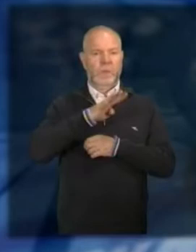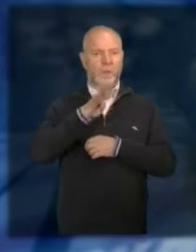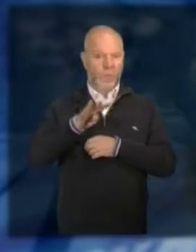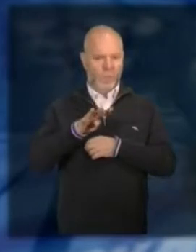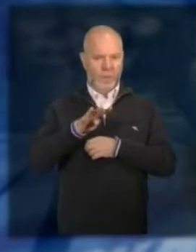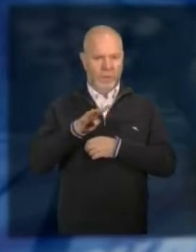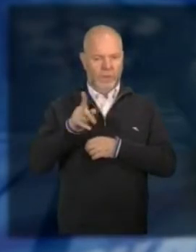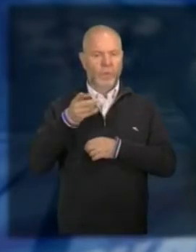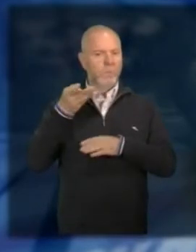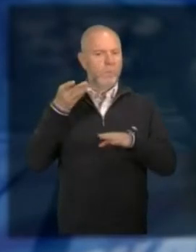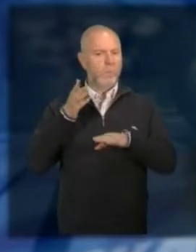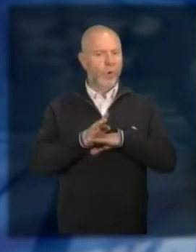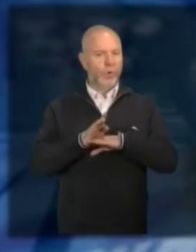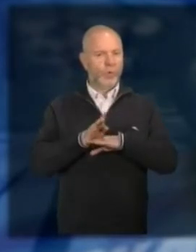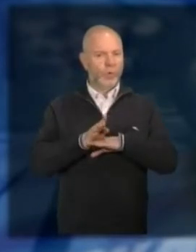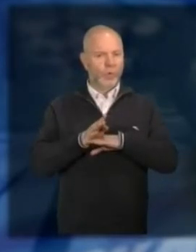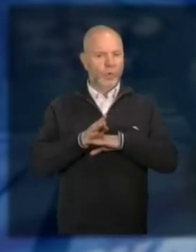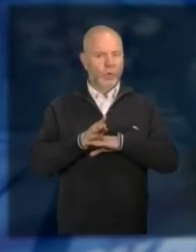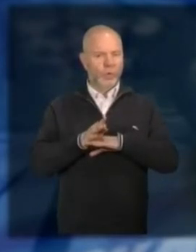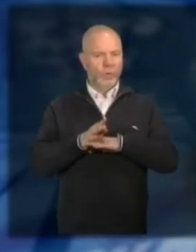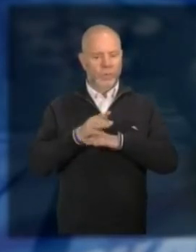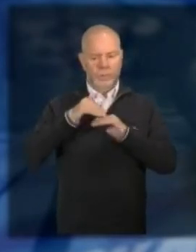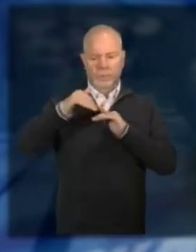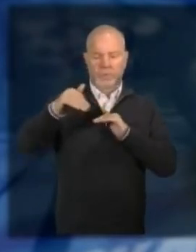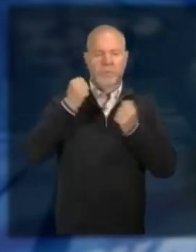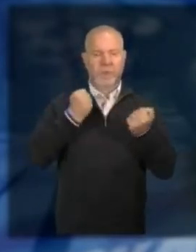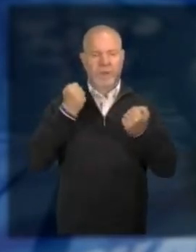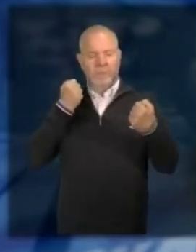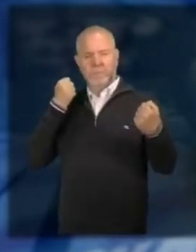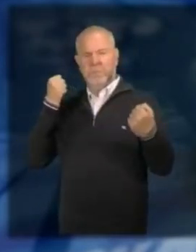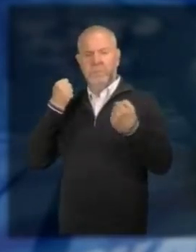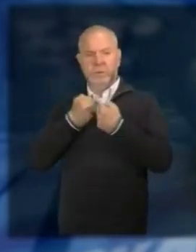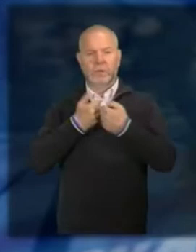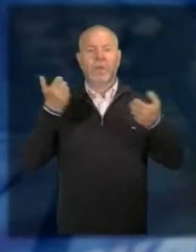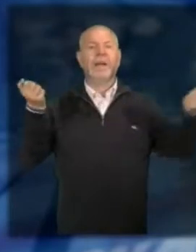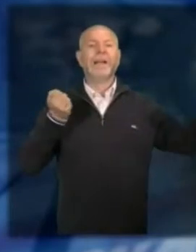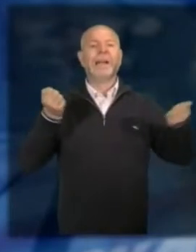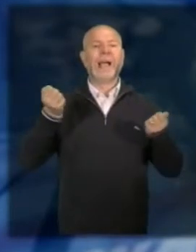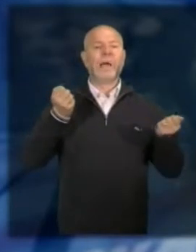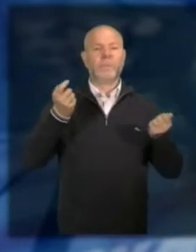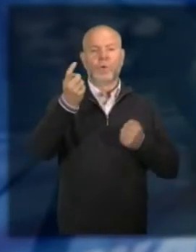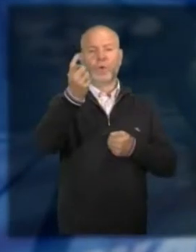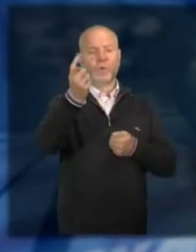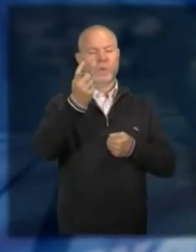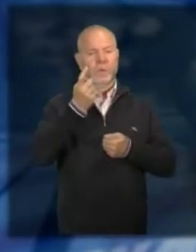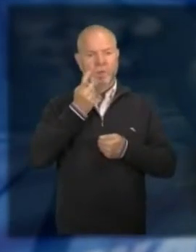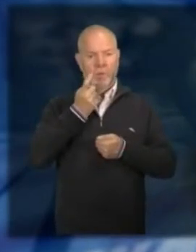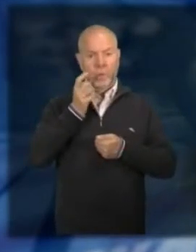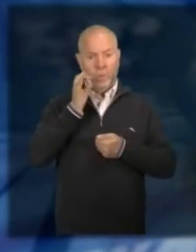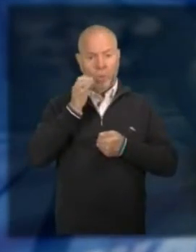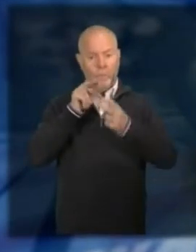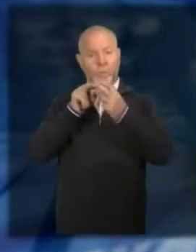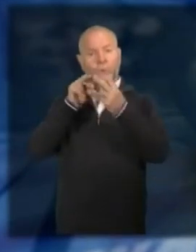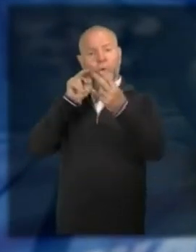morì sulla provinciale tra Beure e Villa d'Ossola. La sua auto si scontrò con un tir proveniente in direzione opposta proprio sul viadotto